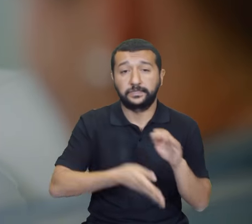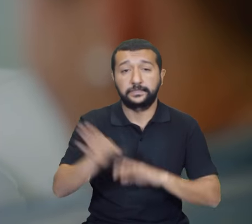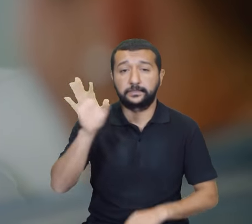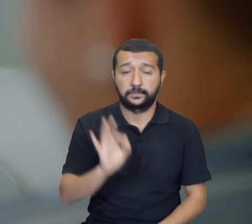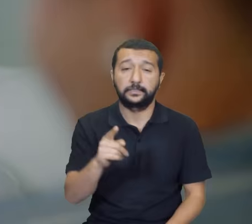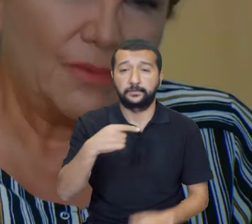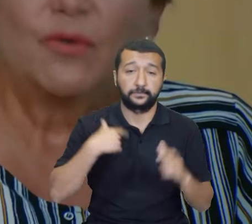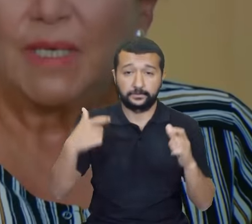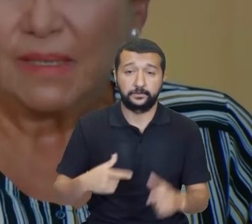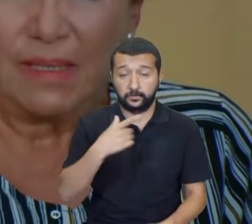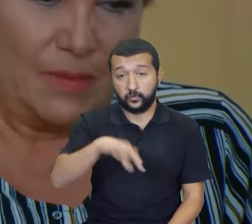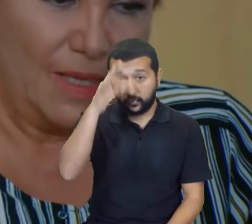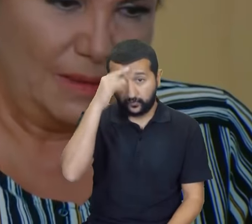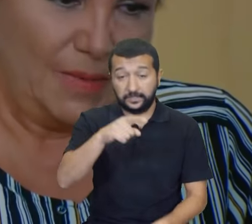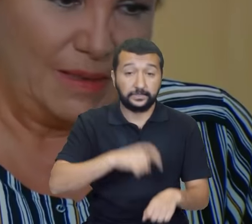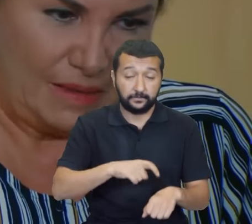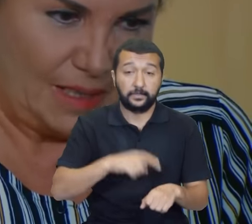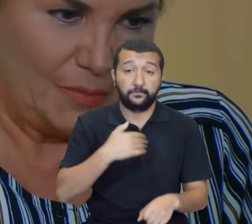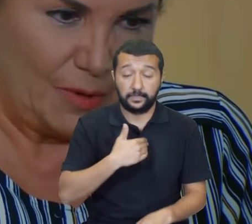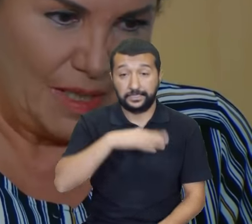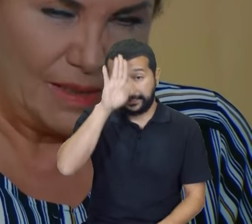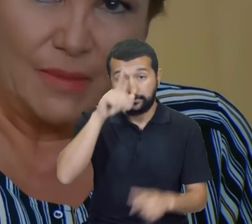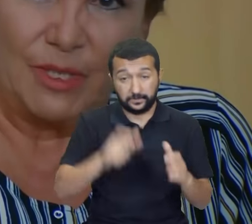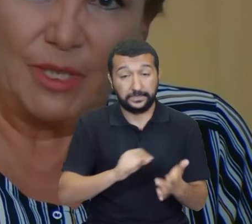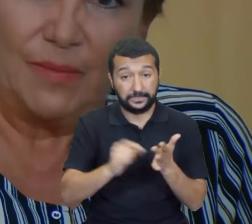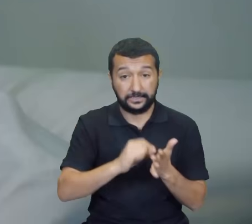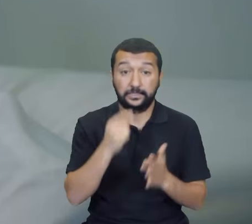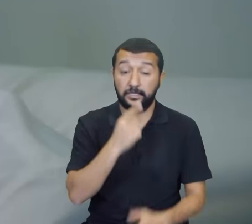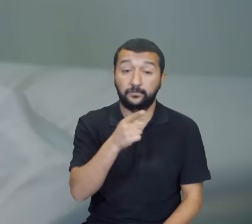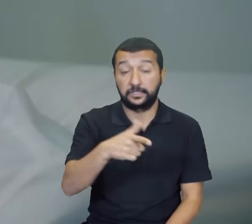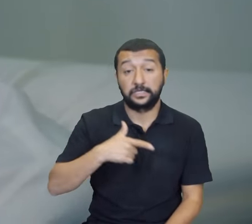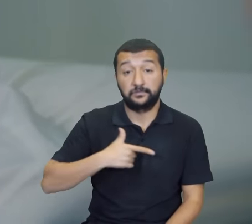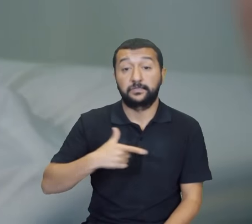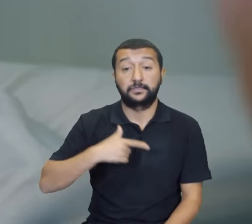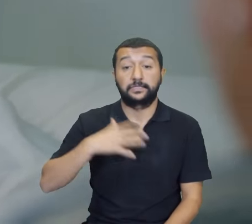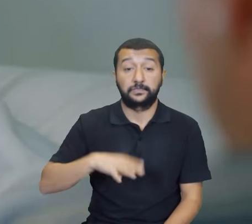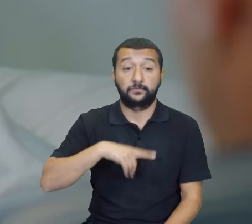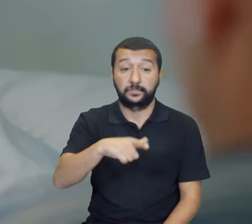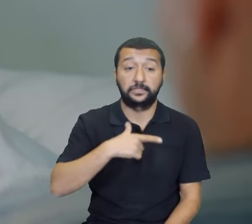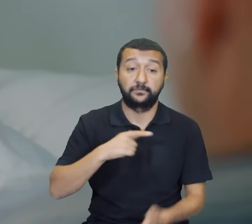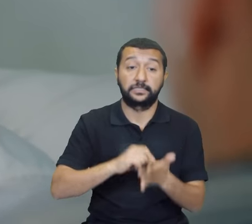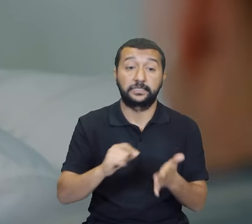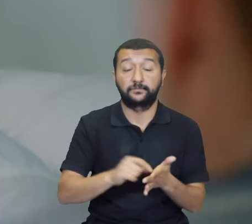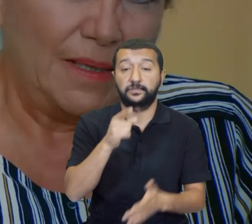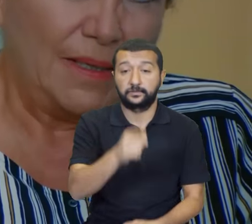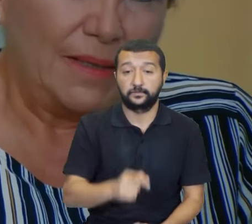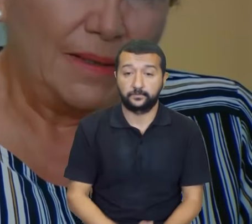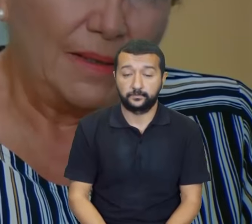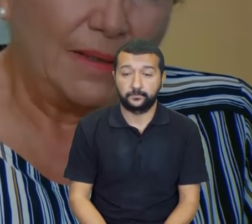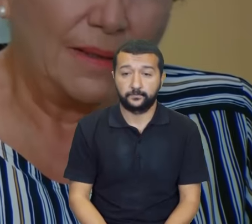gideceksin aramızdan. Üniversite zamanında ben İstanbul'u yaz demiştim. İzmir diye tutturmuştun, İzmir'i yazmıştın.